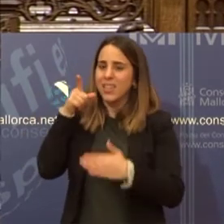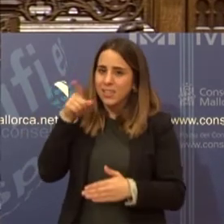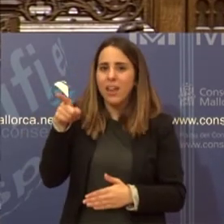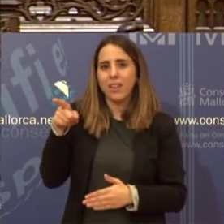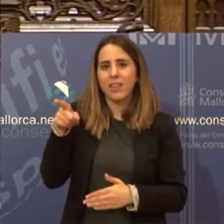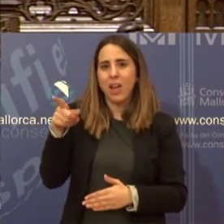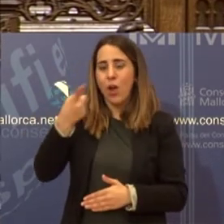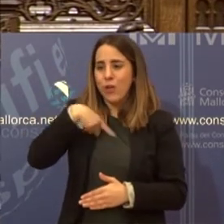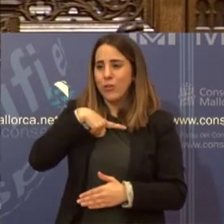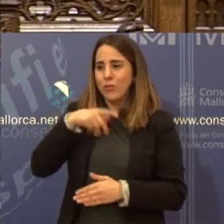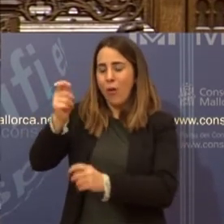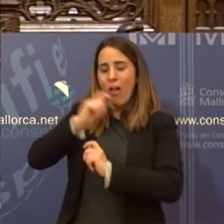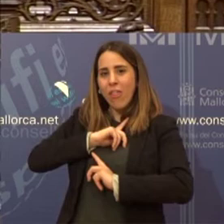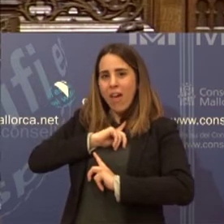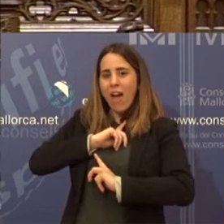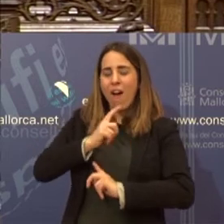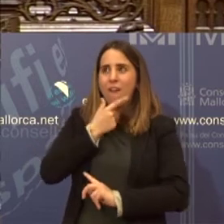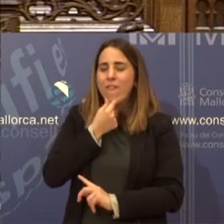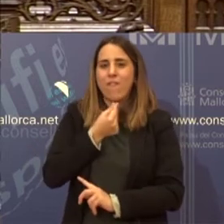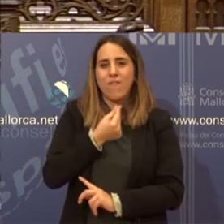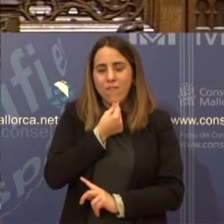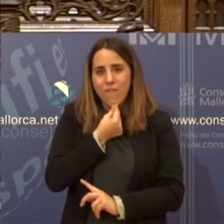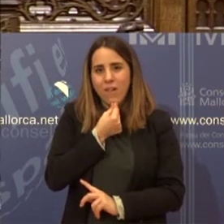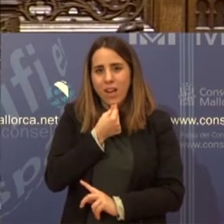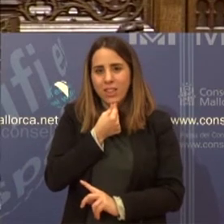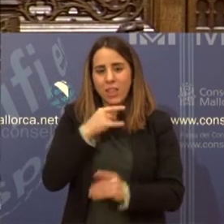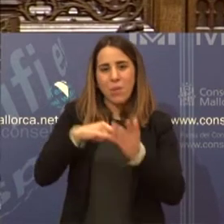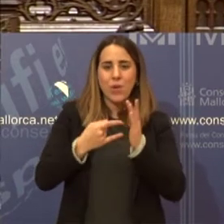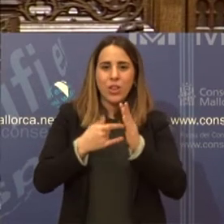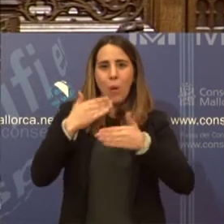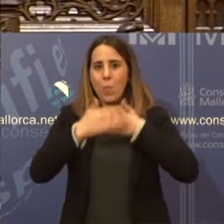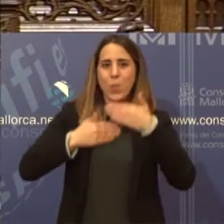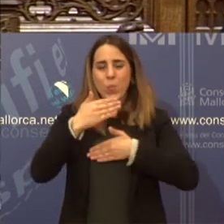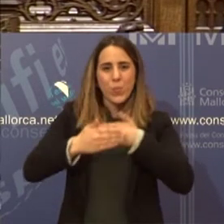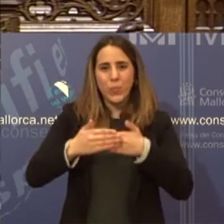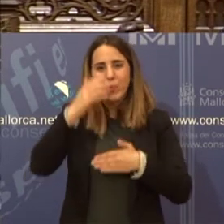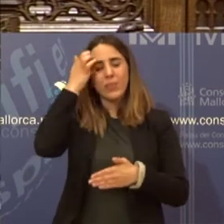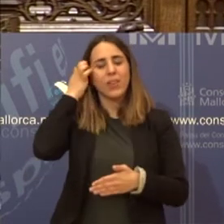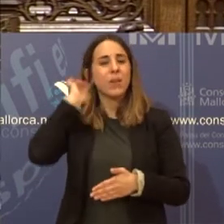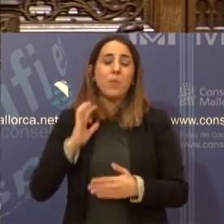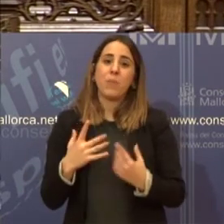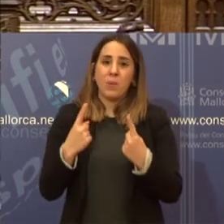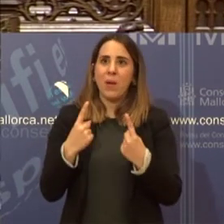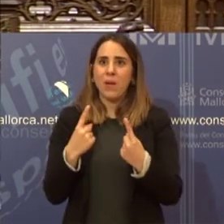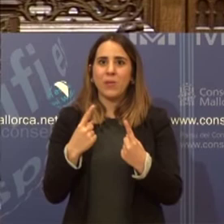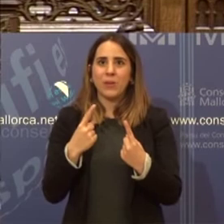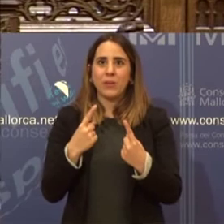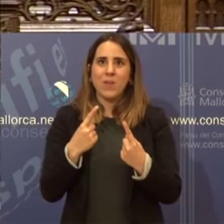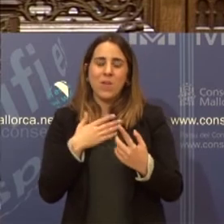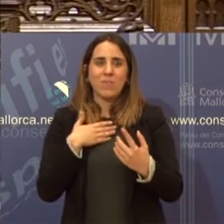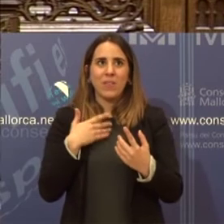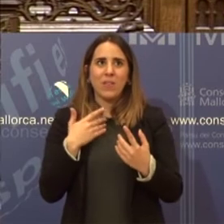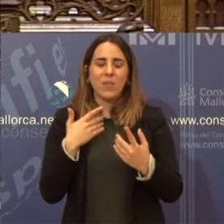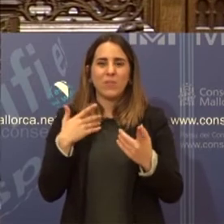ella nosaltres hem tingut més facilitat per poder-lo posar en marxa. I bé, antes de parlar o de comentar-vos